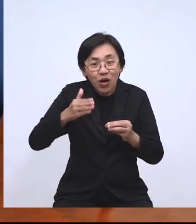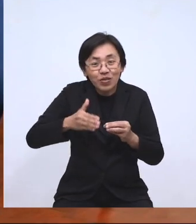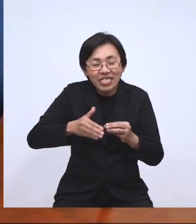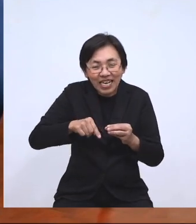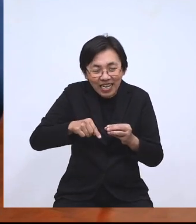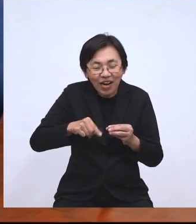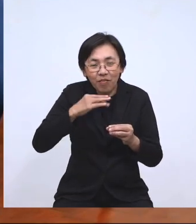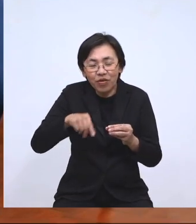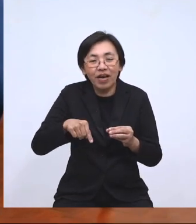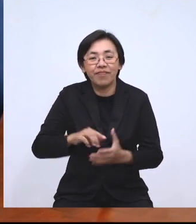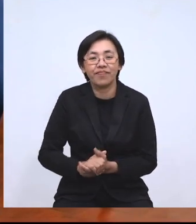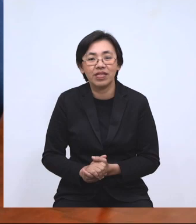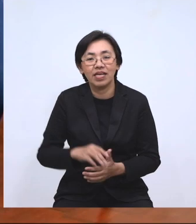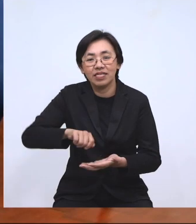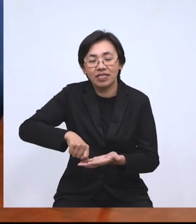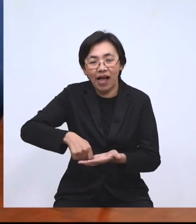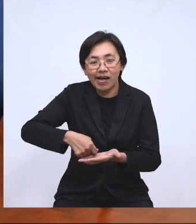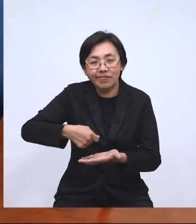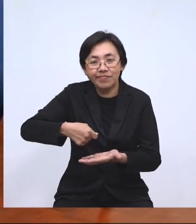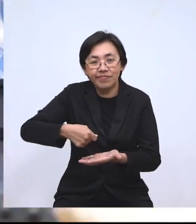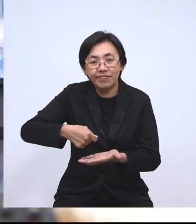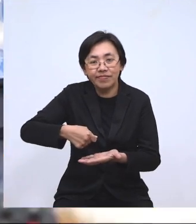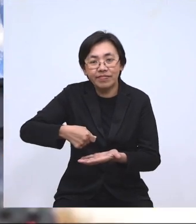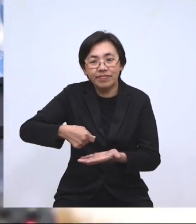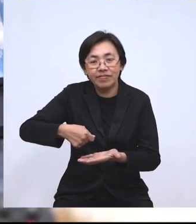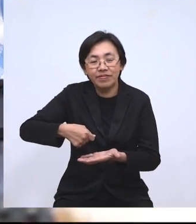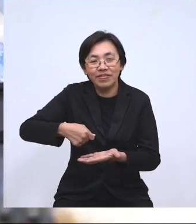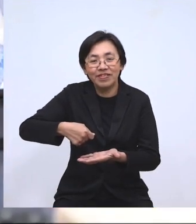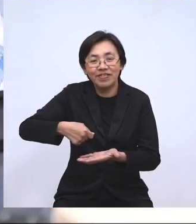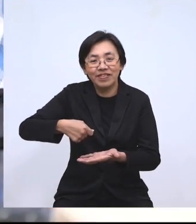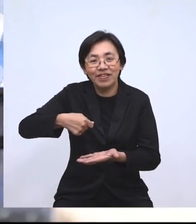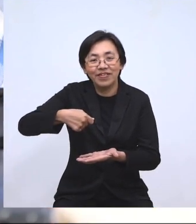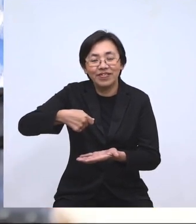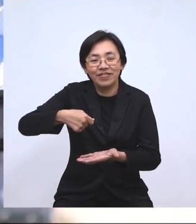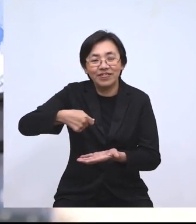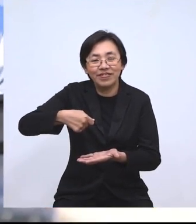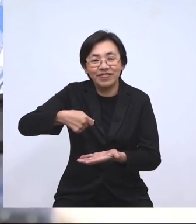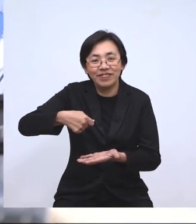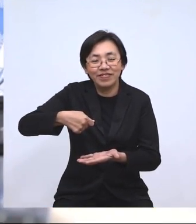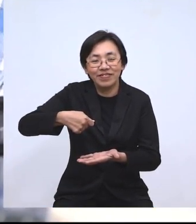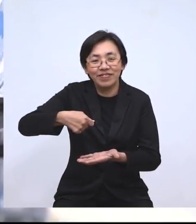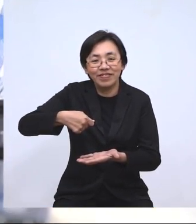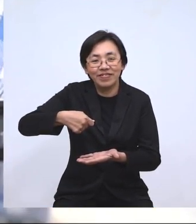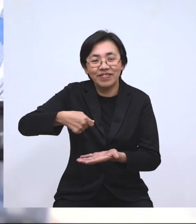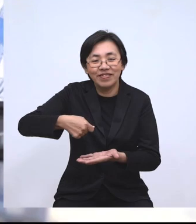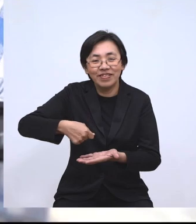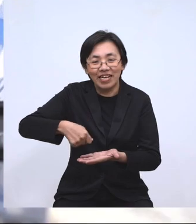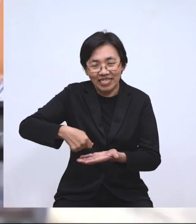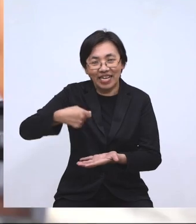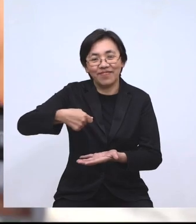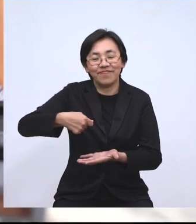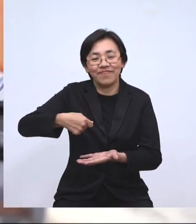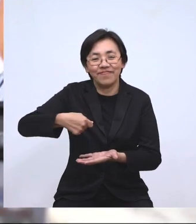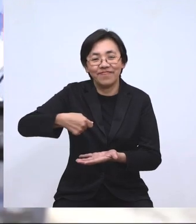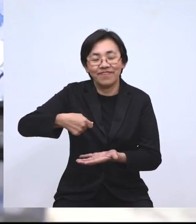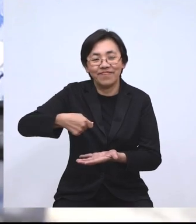ชิ้น ตัก คุณเชียงให้หน่อยครับ ขอบคุณมากแล้วมอสหลังโตนะเย้เก่งมาก ยกขึ้นมาหาปาก ไม่กิน ตักแล้วใช่